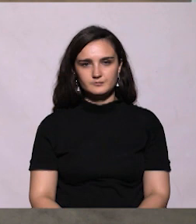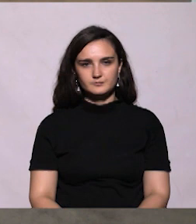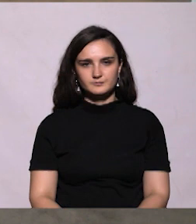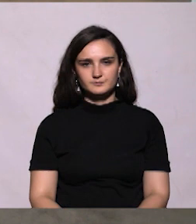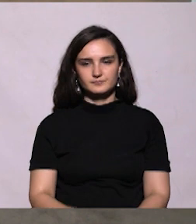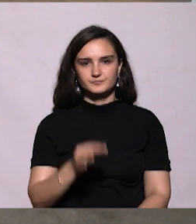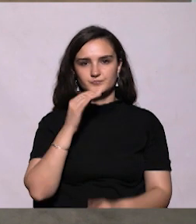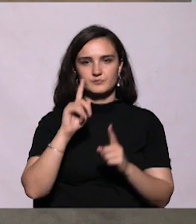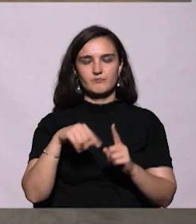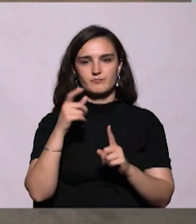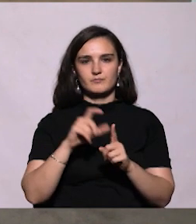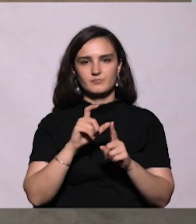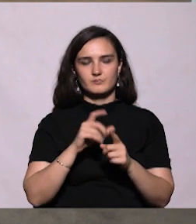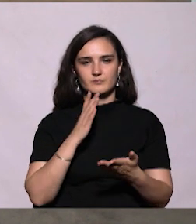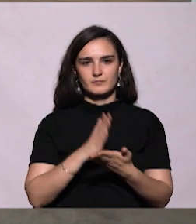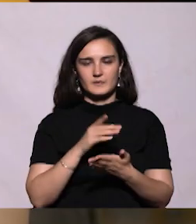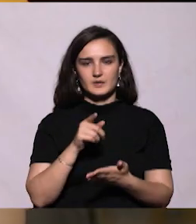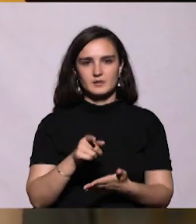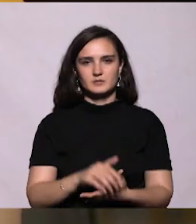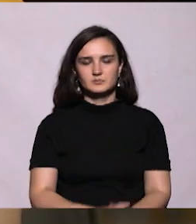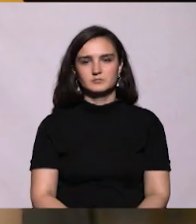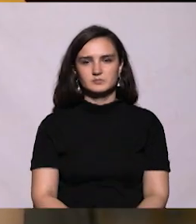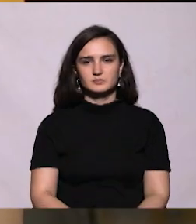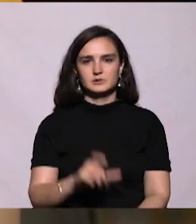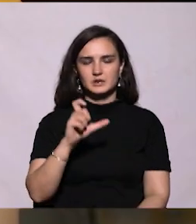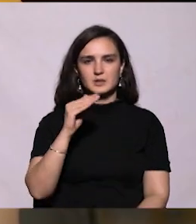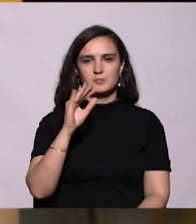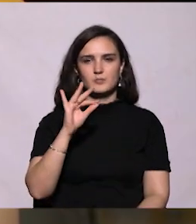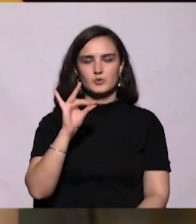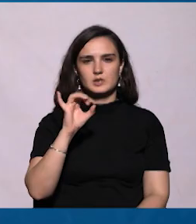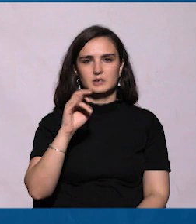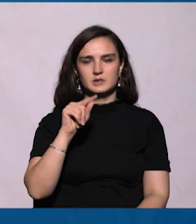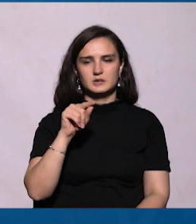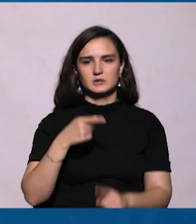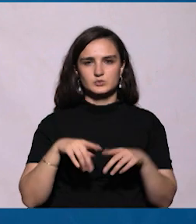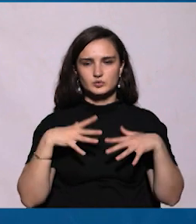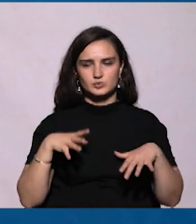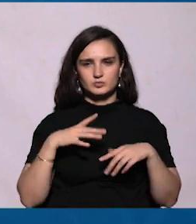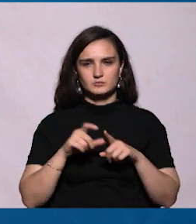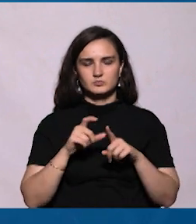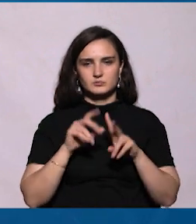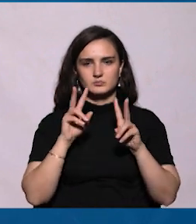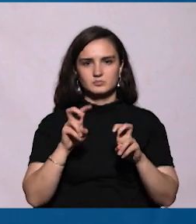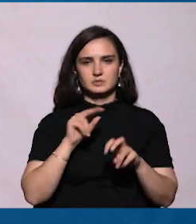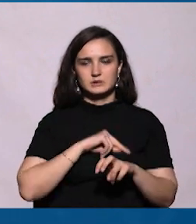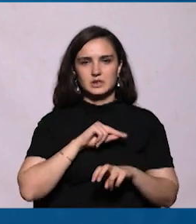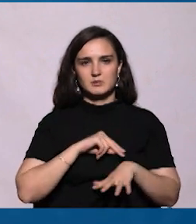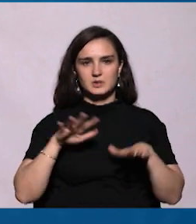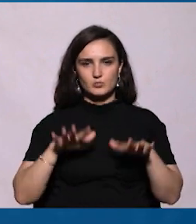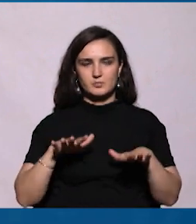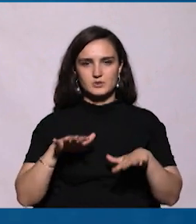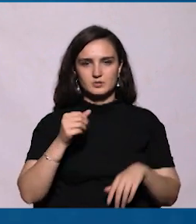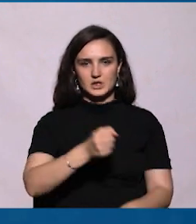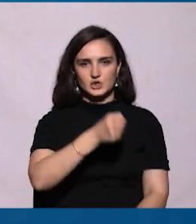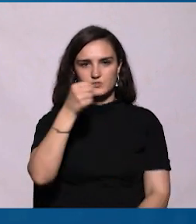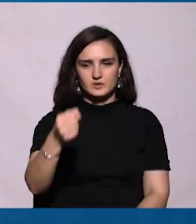Our next word is appoint. Appoint is a verb, and in Georgian it means თანამდებობაზე